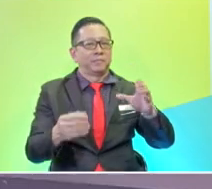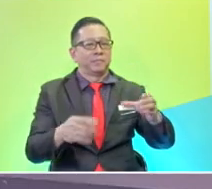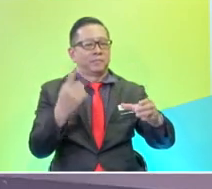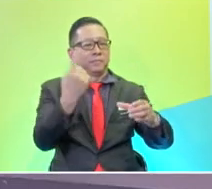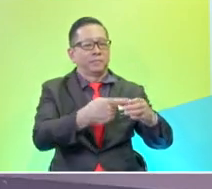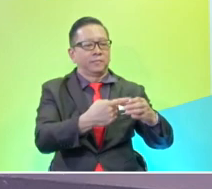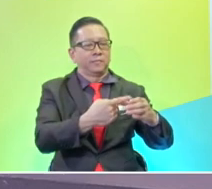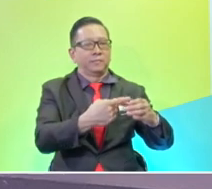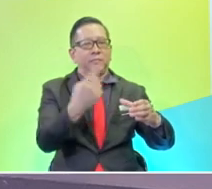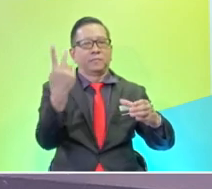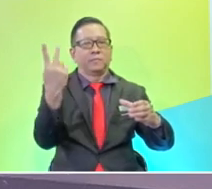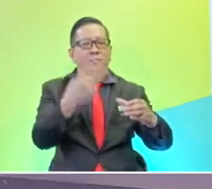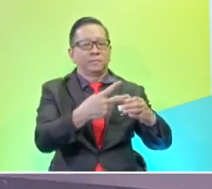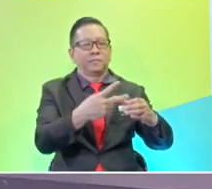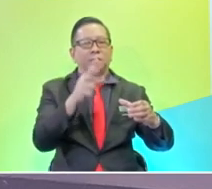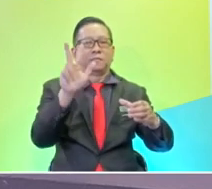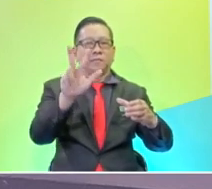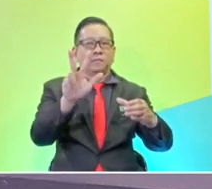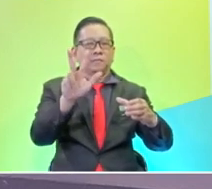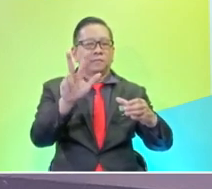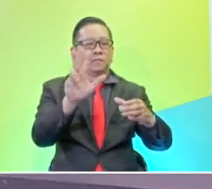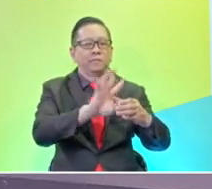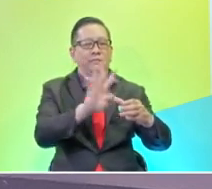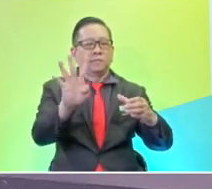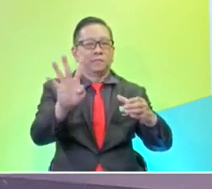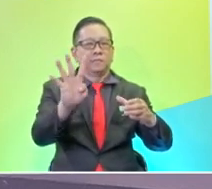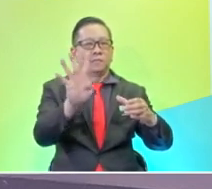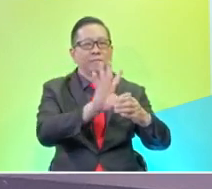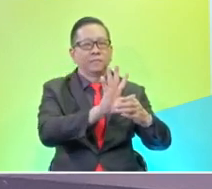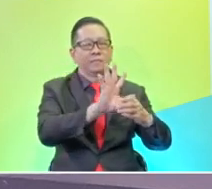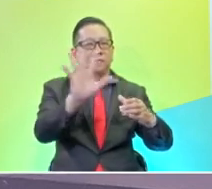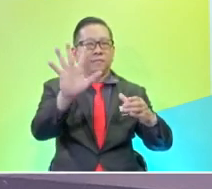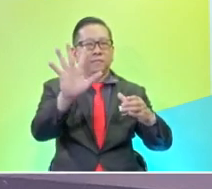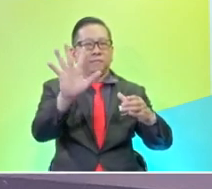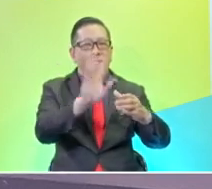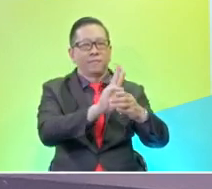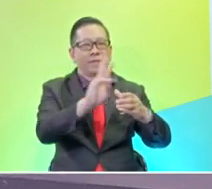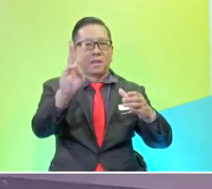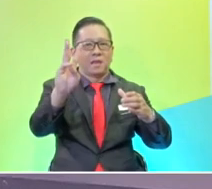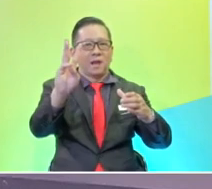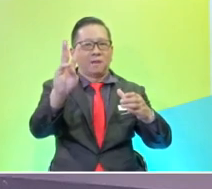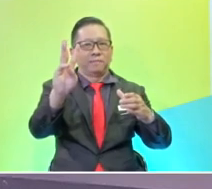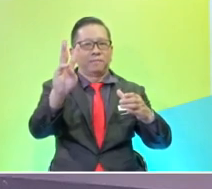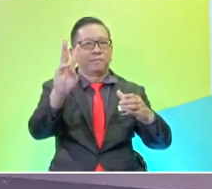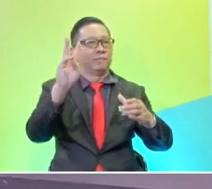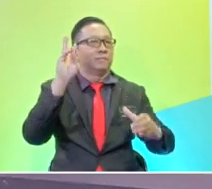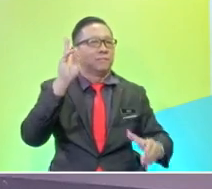satu dua tiga empat lima enam